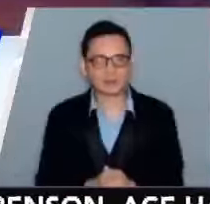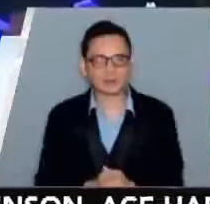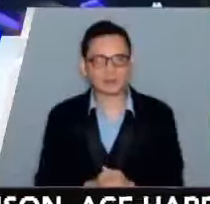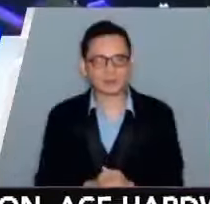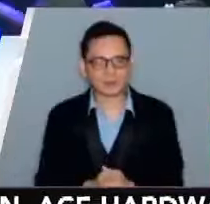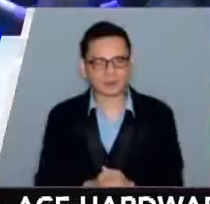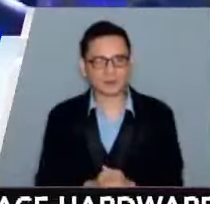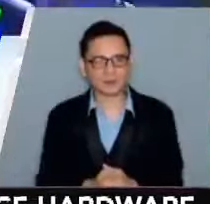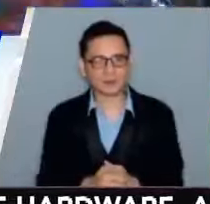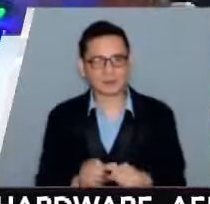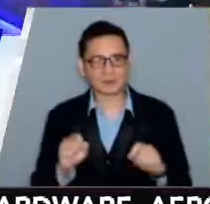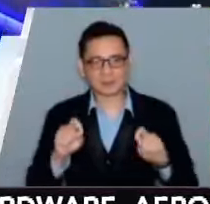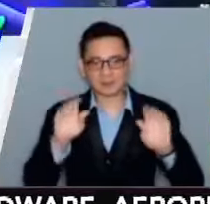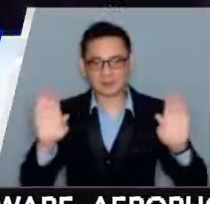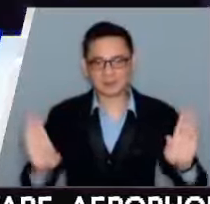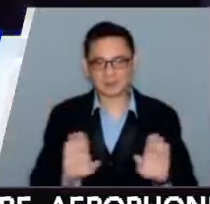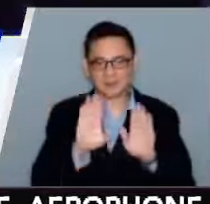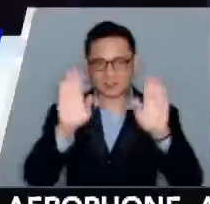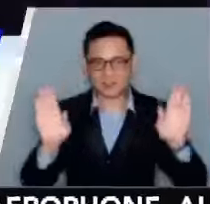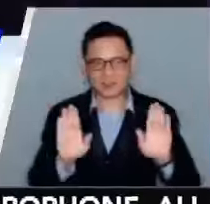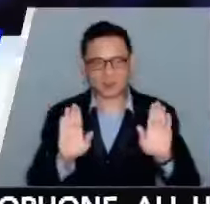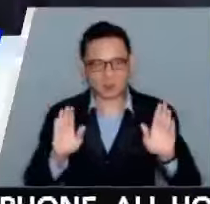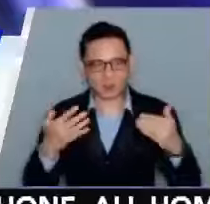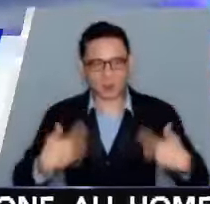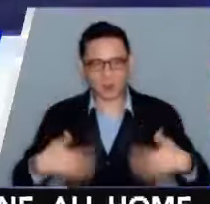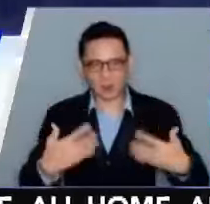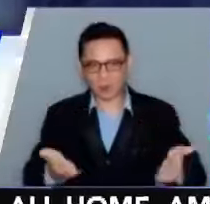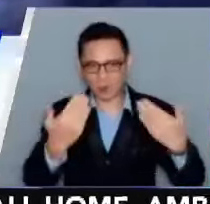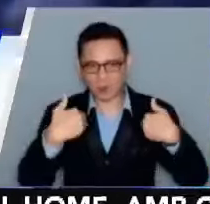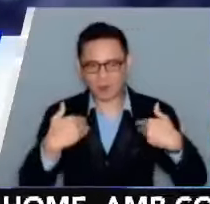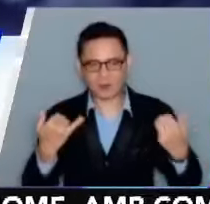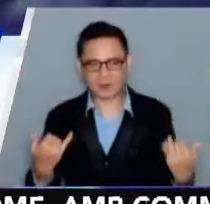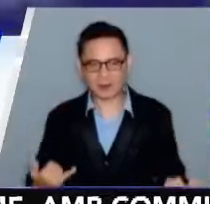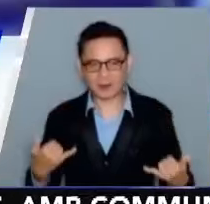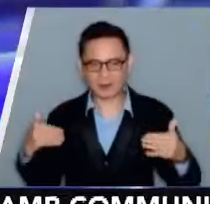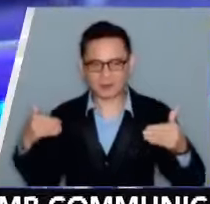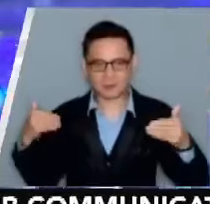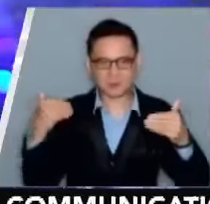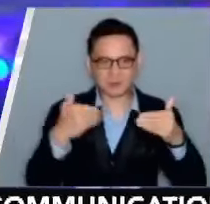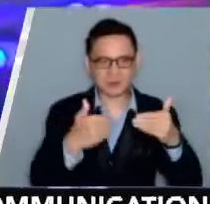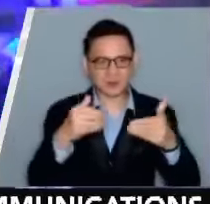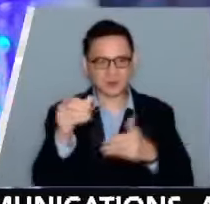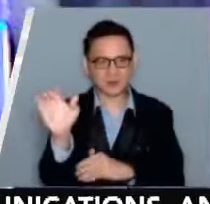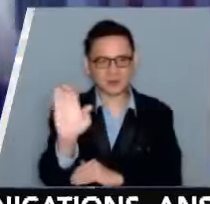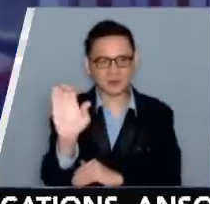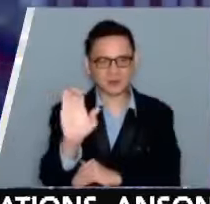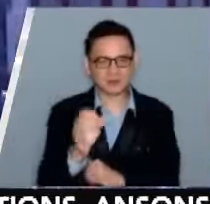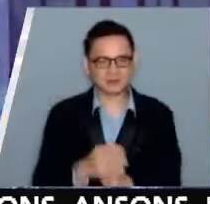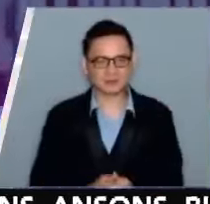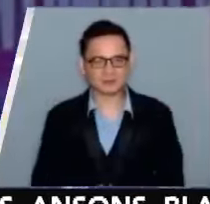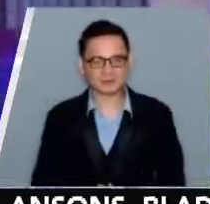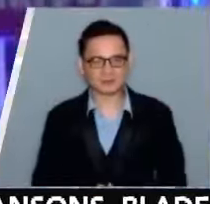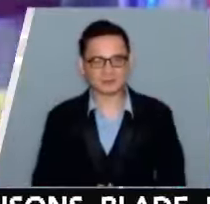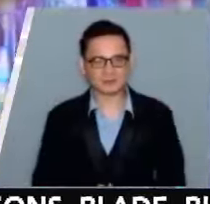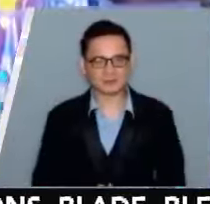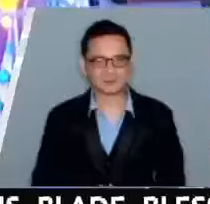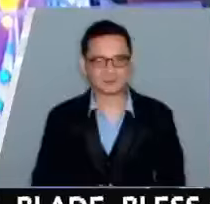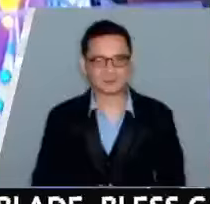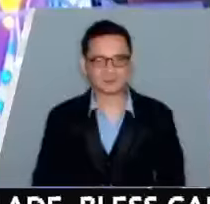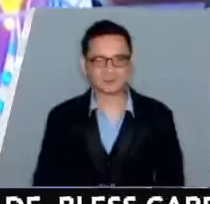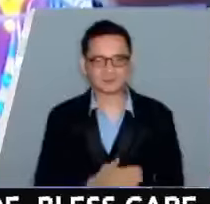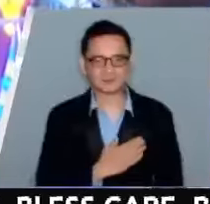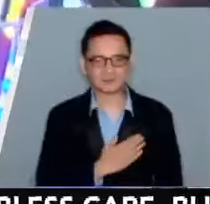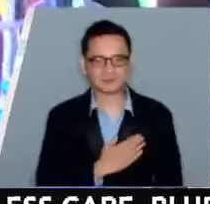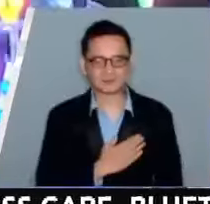lalo na't palapit na ng palapit ang Pasko. Ito ang unang balita, Bea Pinlac para